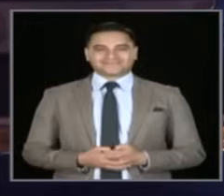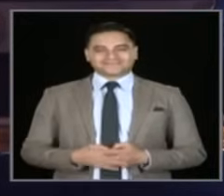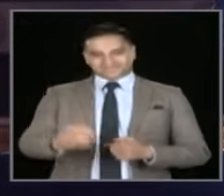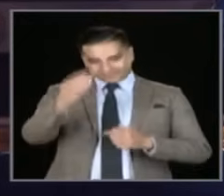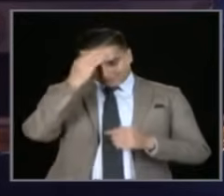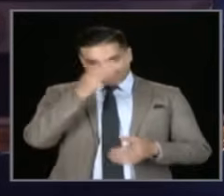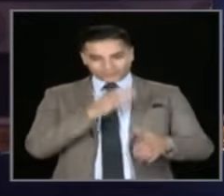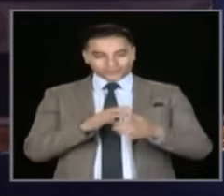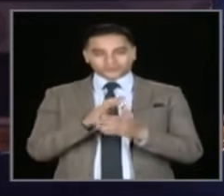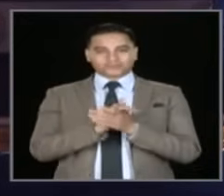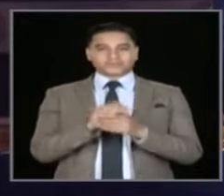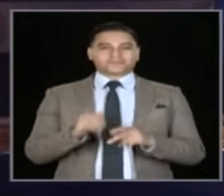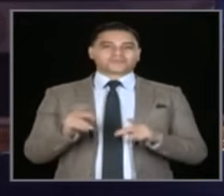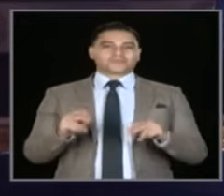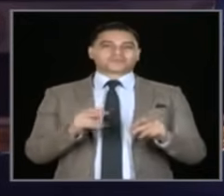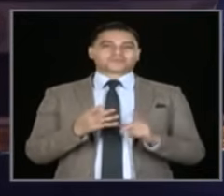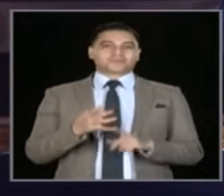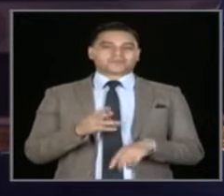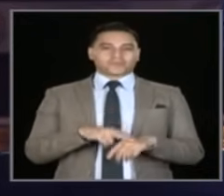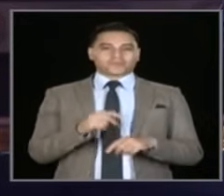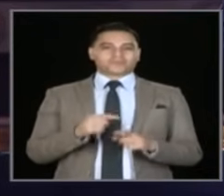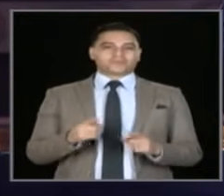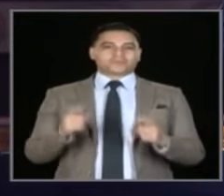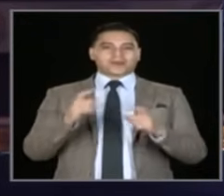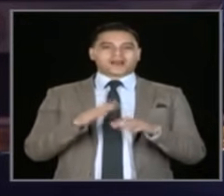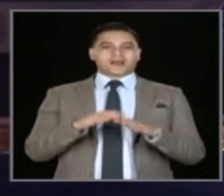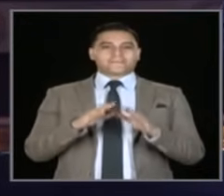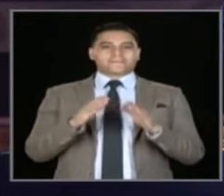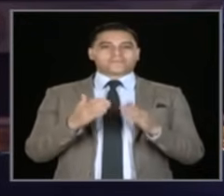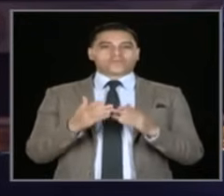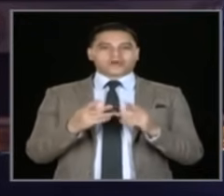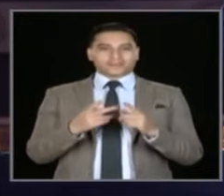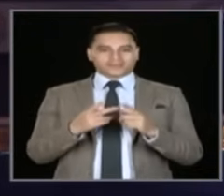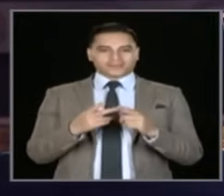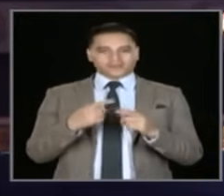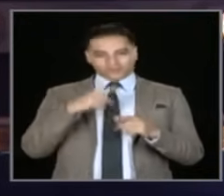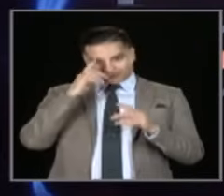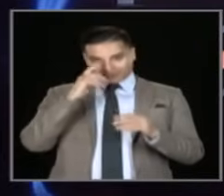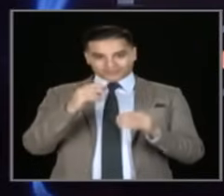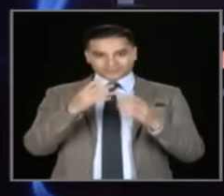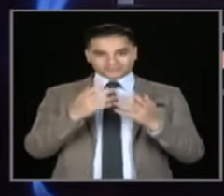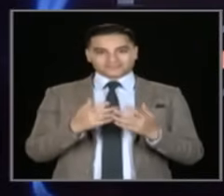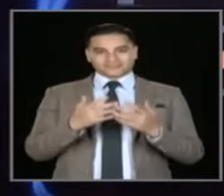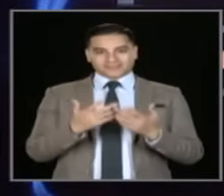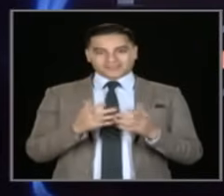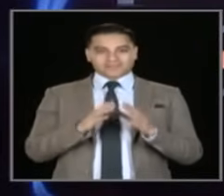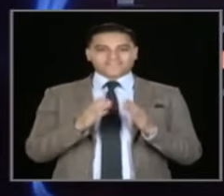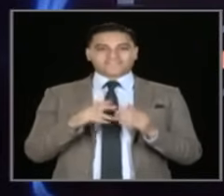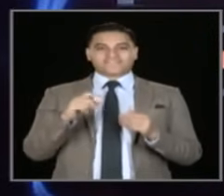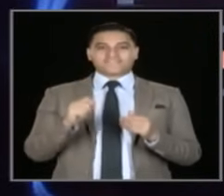عباقرة الأصحاب الموسم الرابع ومباراة في المجموعة الثانية، وأفكركم بالنتيجة.